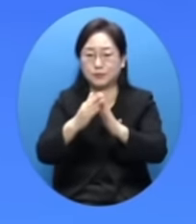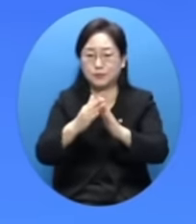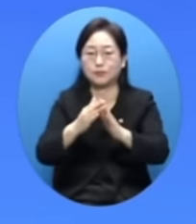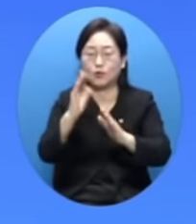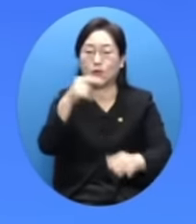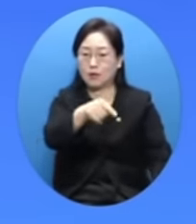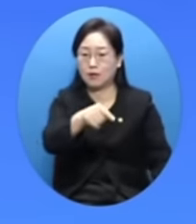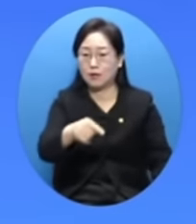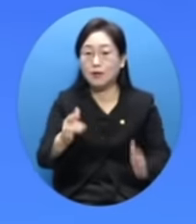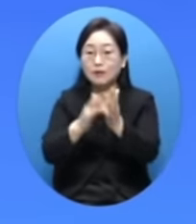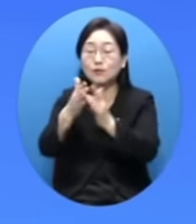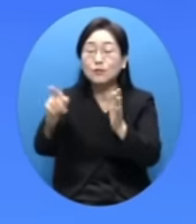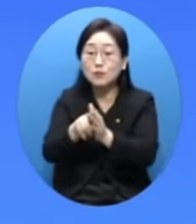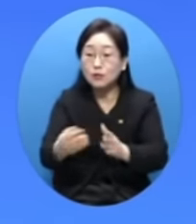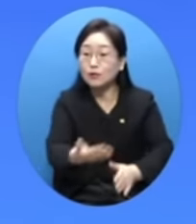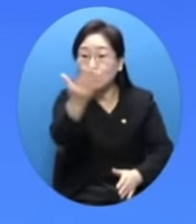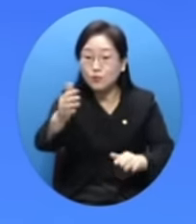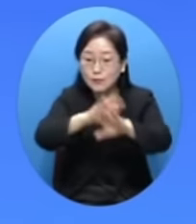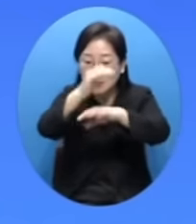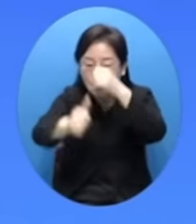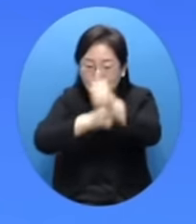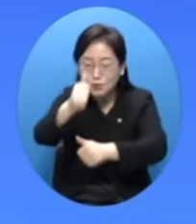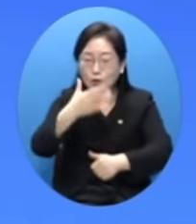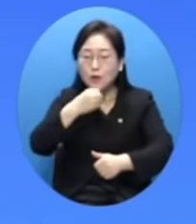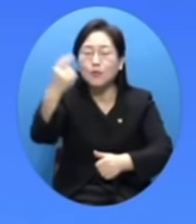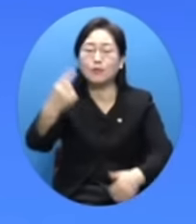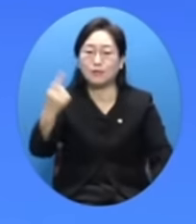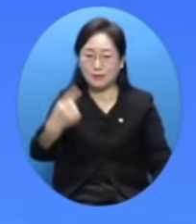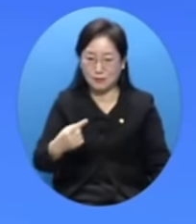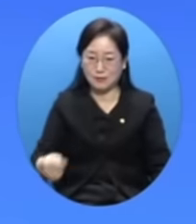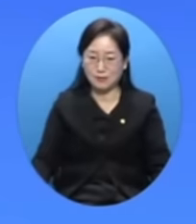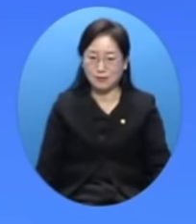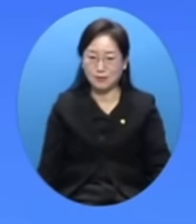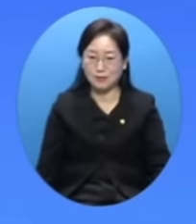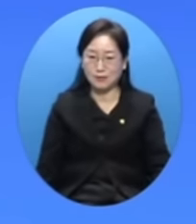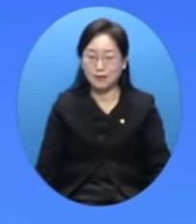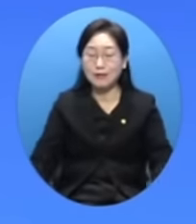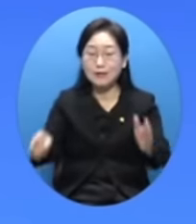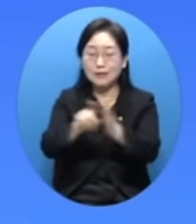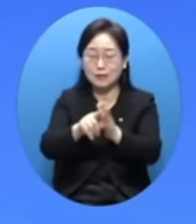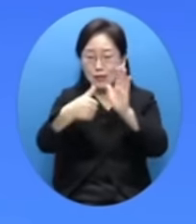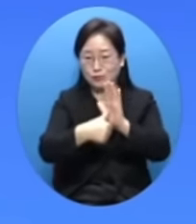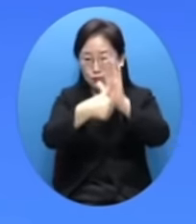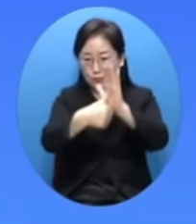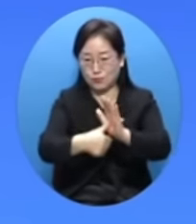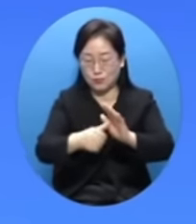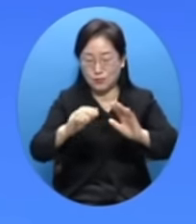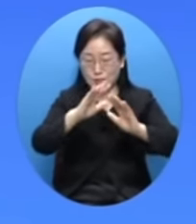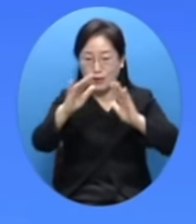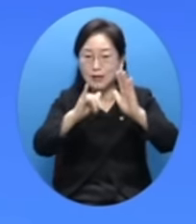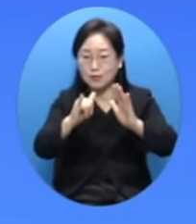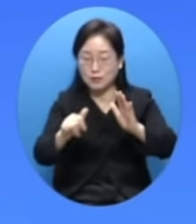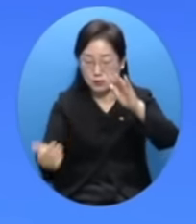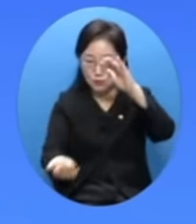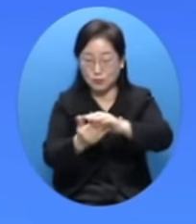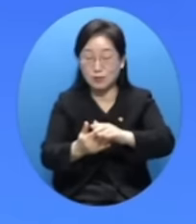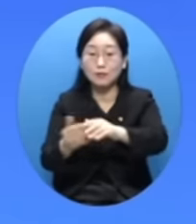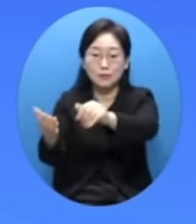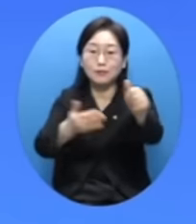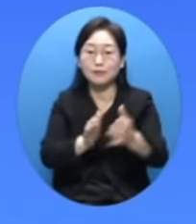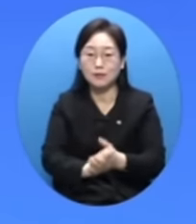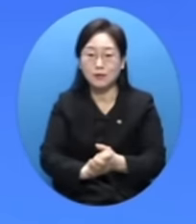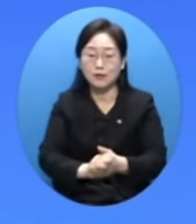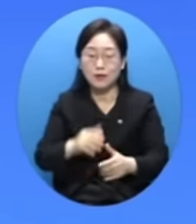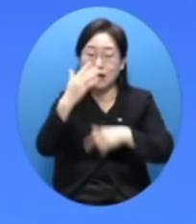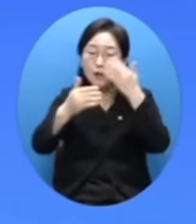예수를 잘 믿으면 여러분의 자손 만데 이것은 복이 임하게 되는 것입니다 아멘 신앙의 명문 과정을 이루 여러분 모두가 되기를 바랍니다 아멘 말씀의